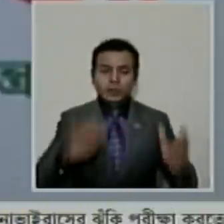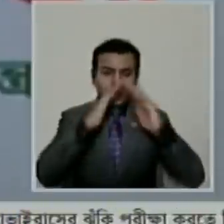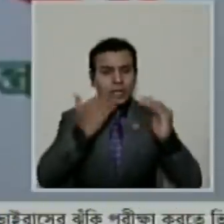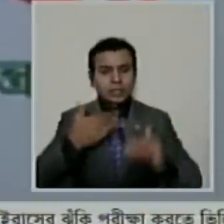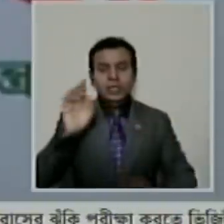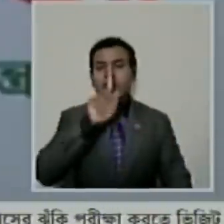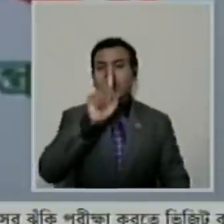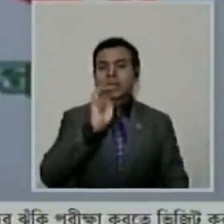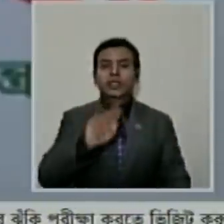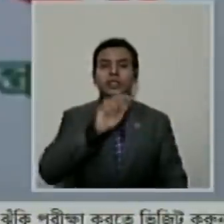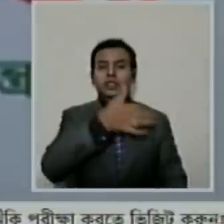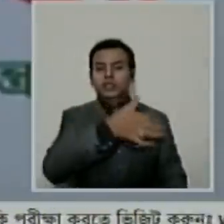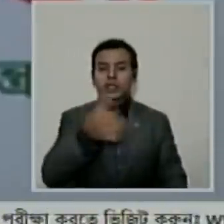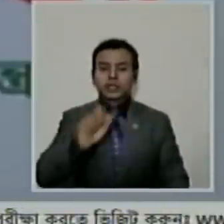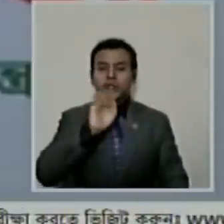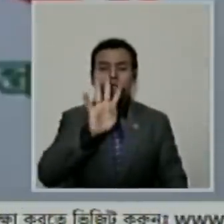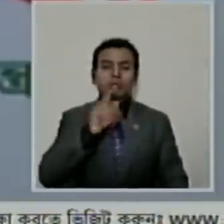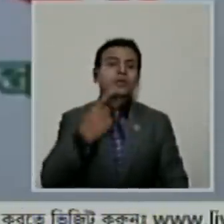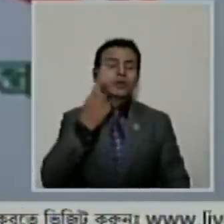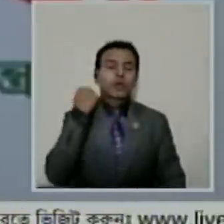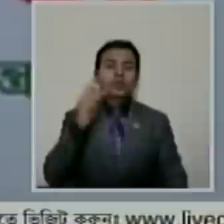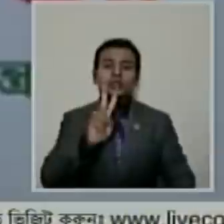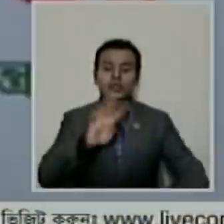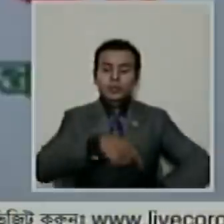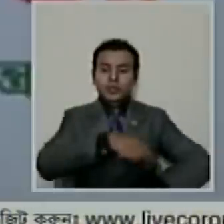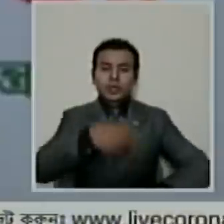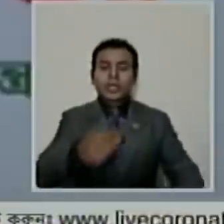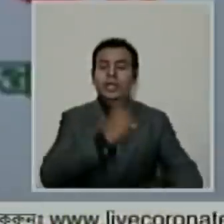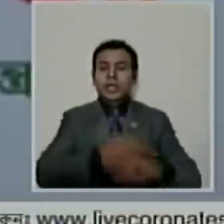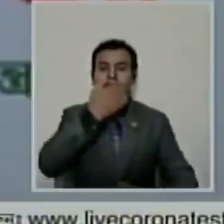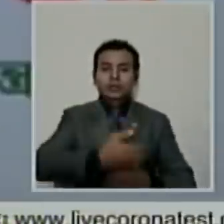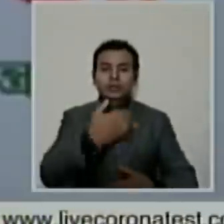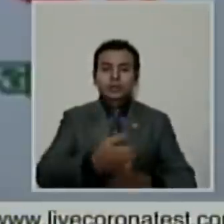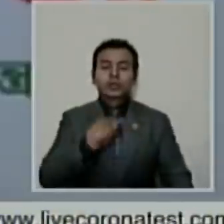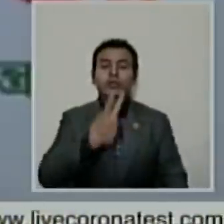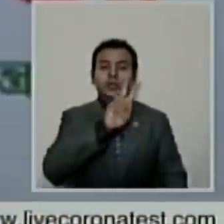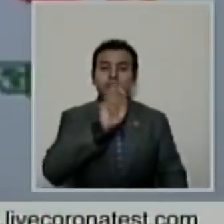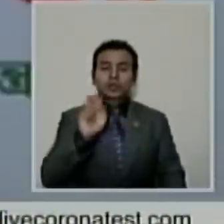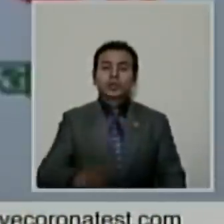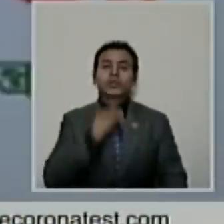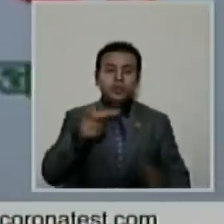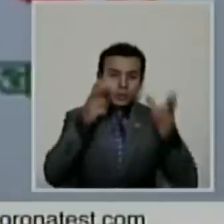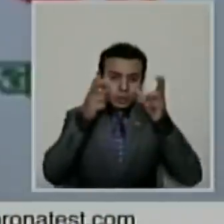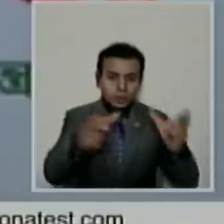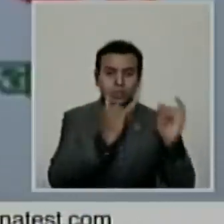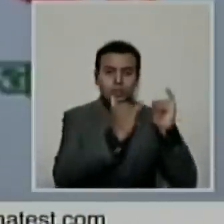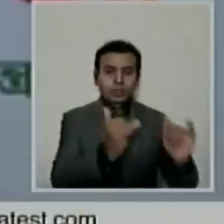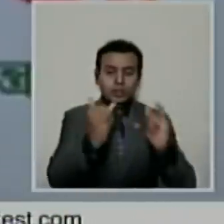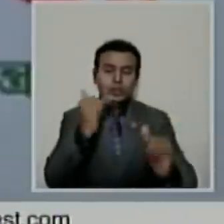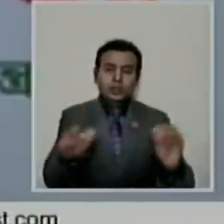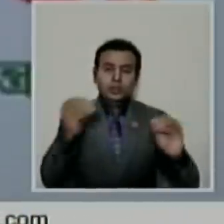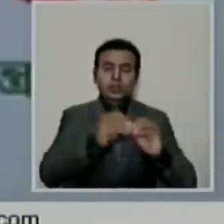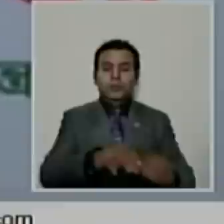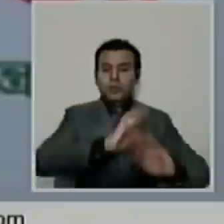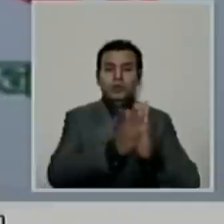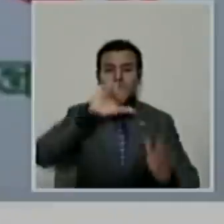200টি আইসোলেশন সজ্জা বেড়েছে এবং মোট আইসোলেশন সংখ্যা 9,134টি। এছাড়াও ময়মনসিংহ মেডিকেল কলেজ হাসপাতালে